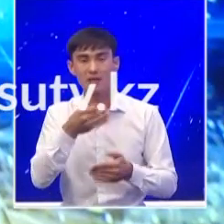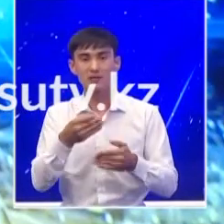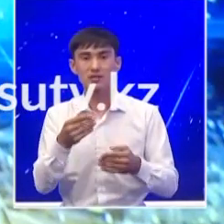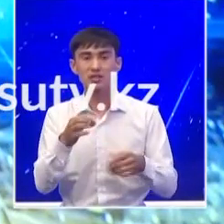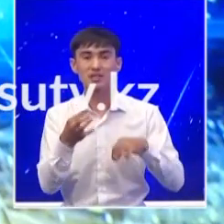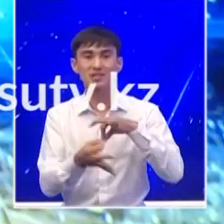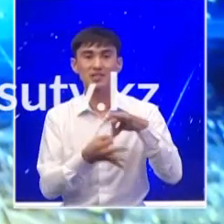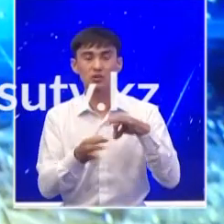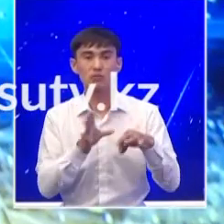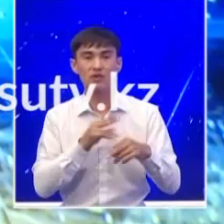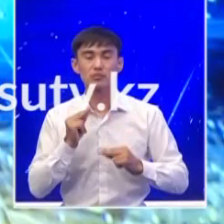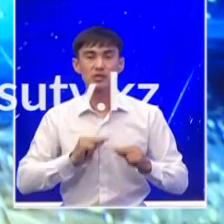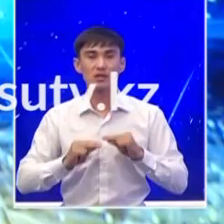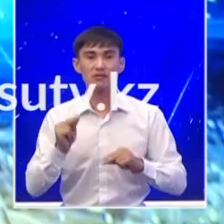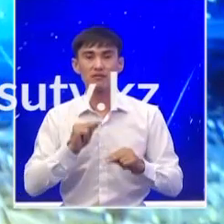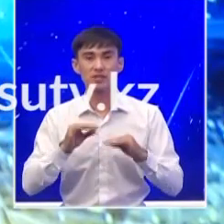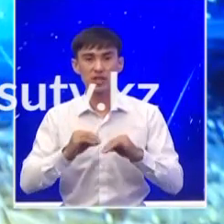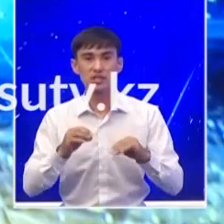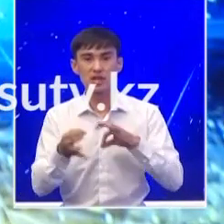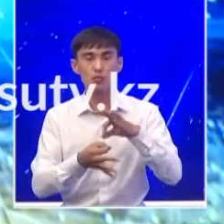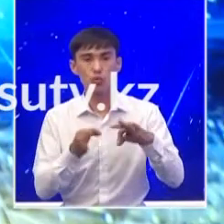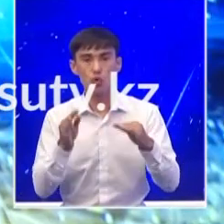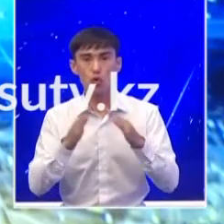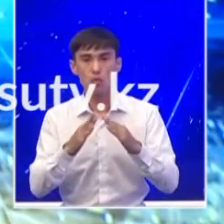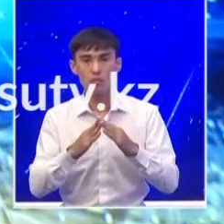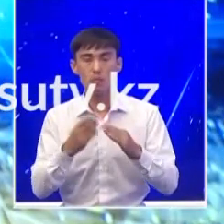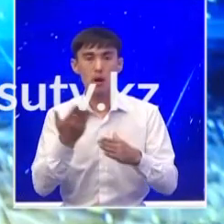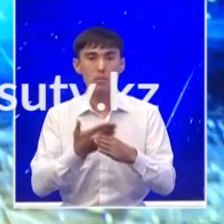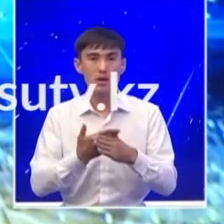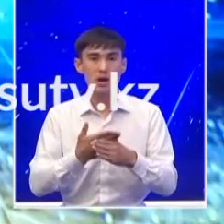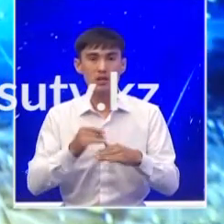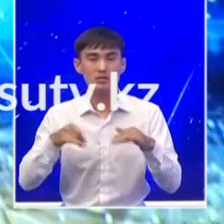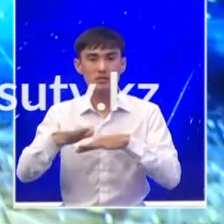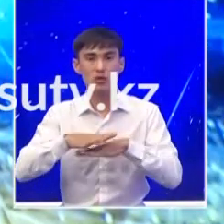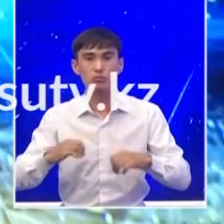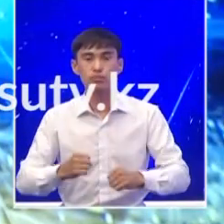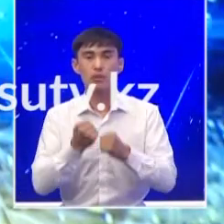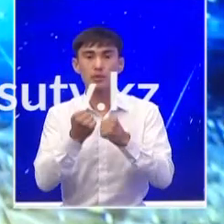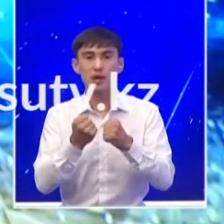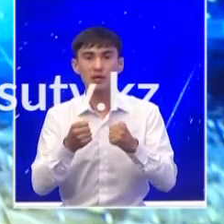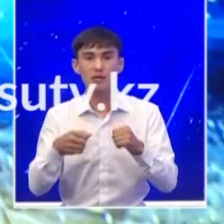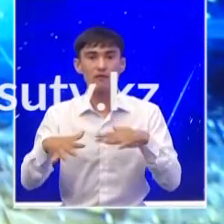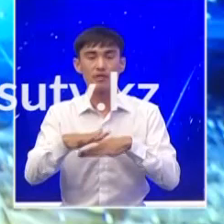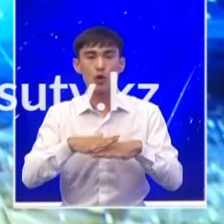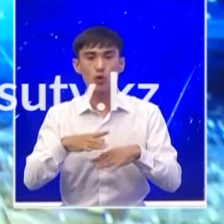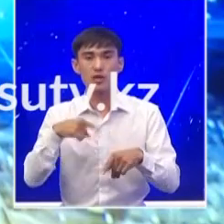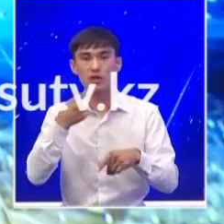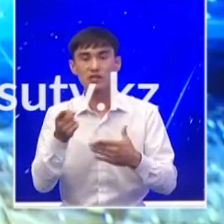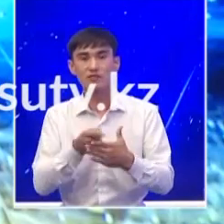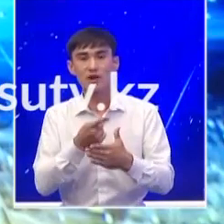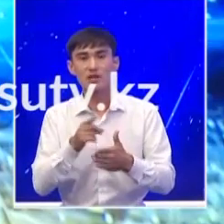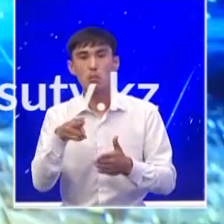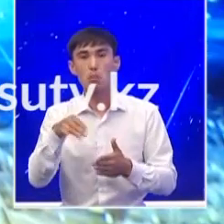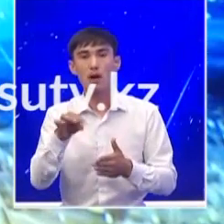доме, прошла всю войну, а в послевоенные годы помогала поднимать страну на ноги. В народе ее ласково называли «паровоз